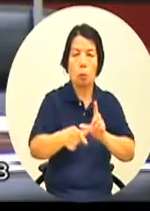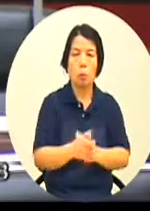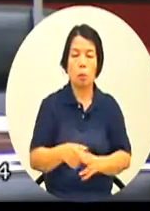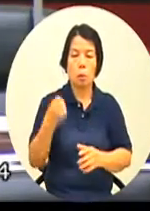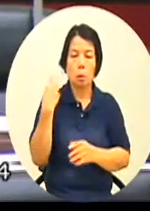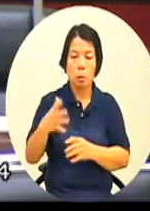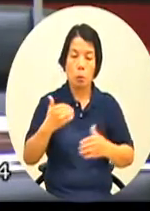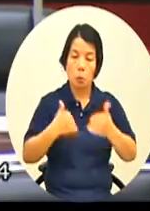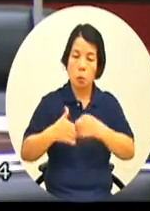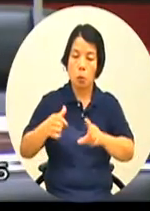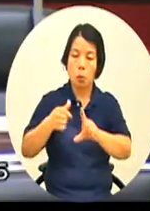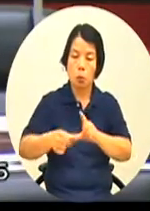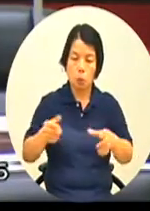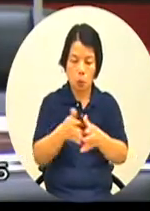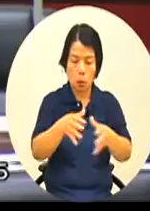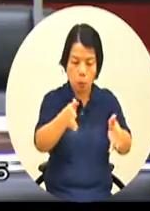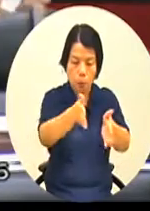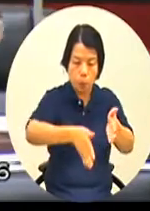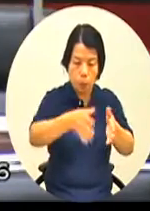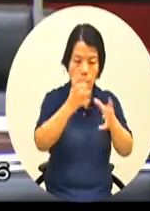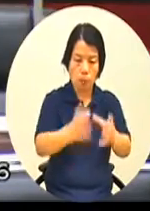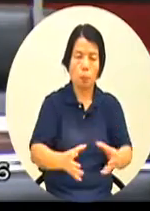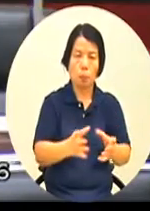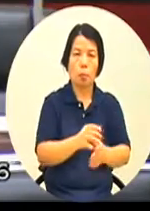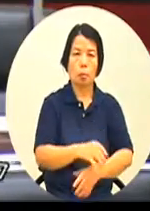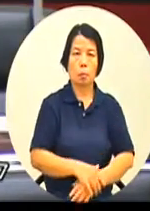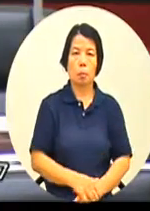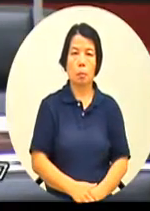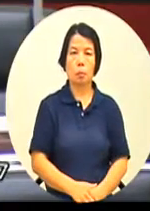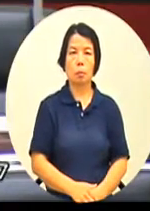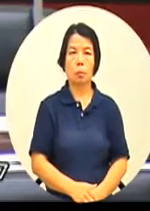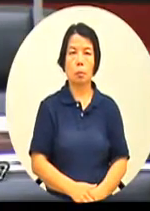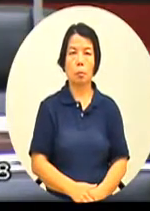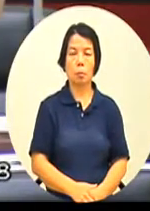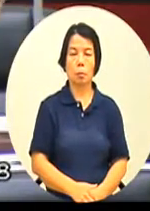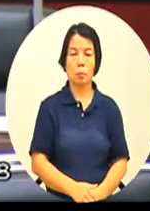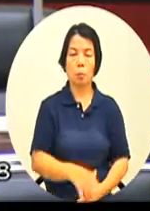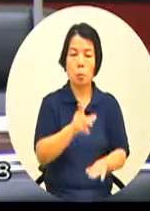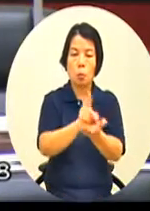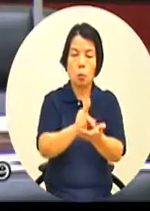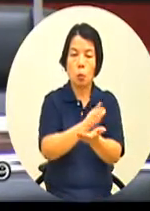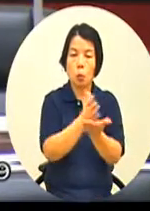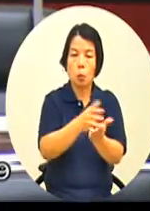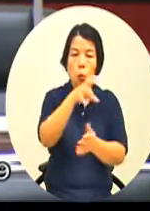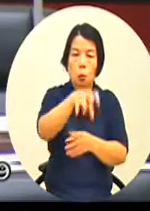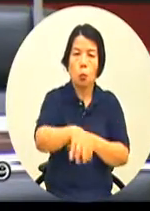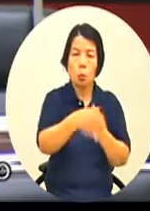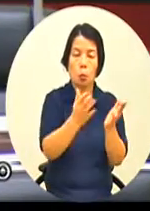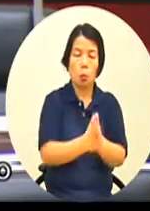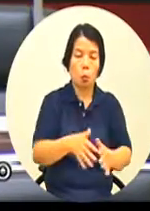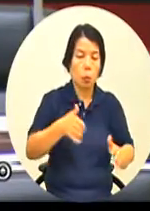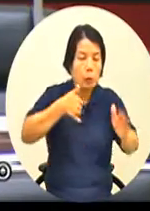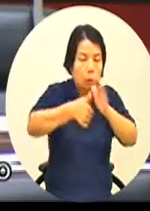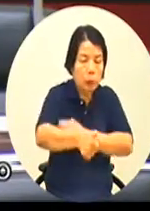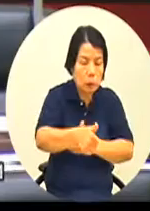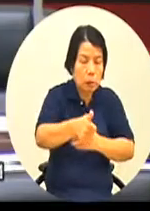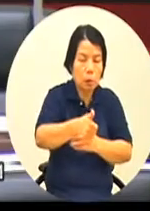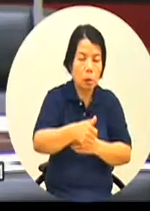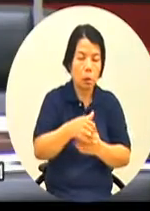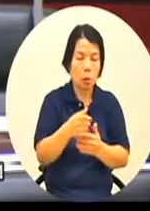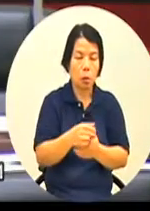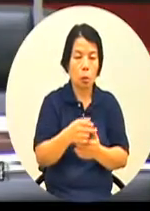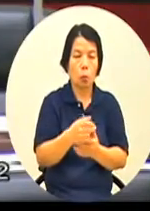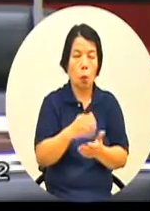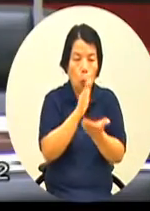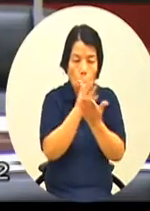个中央公园图书馆，要起一个馆地呀。好，图书馆，图书馆他也不一定要在里面看书啊，他也可以自己带书到里面